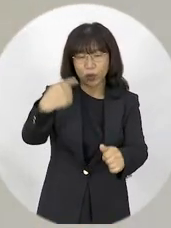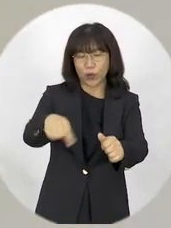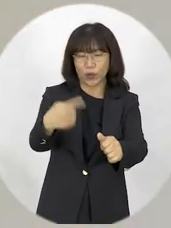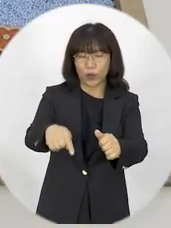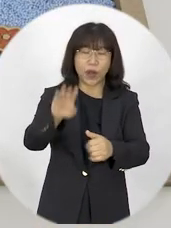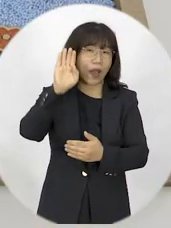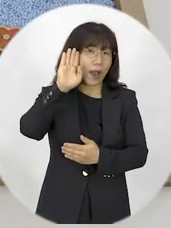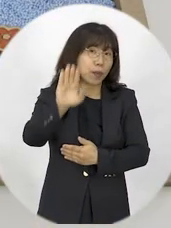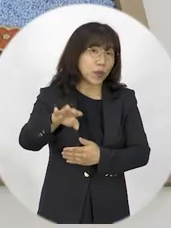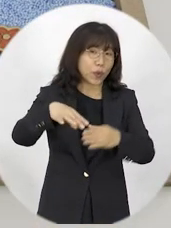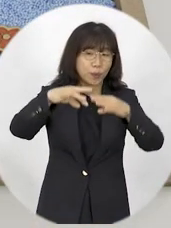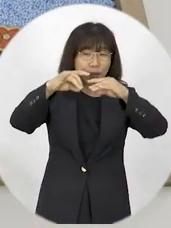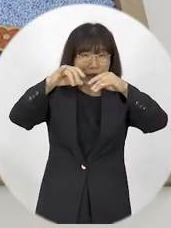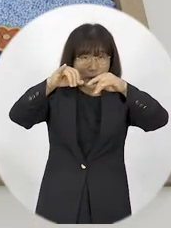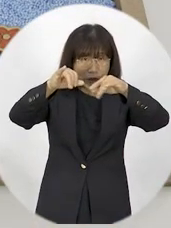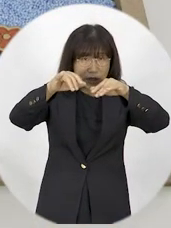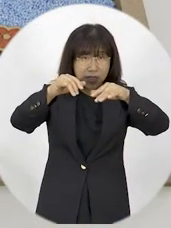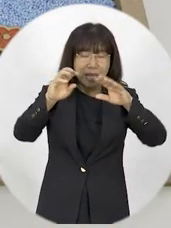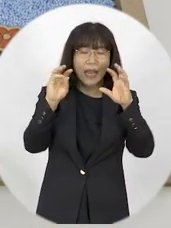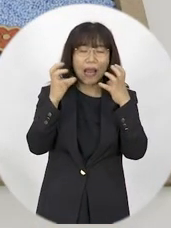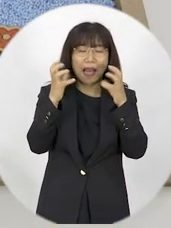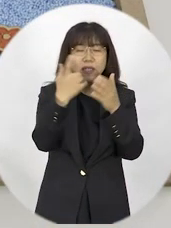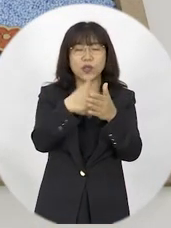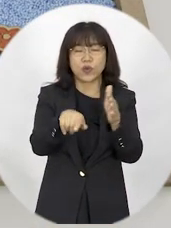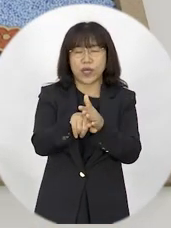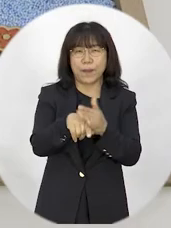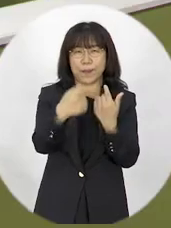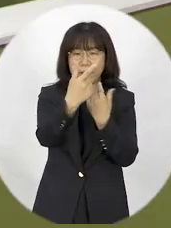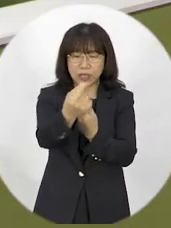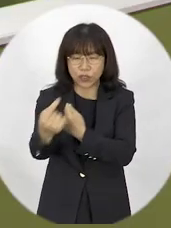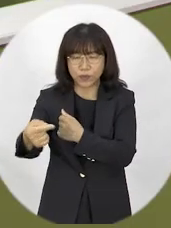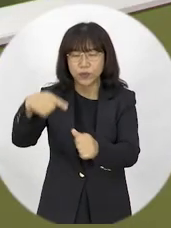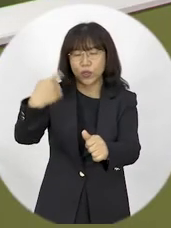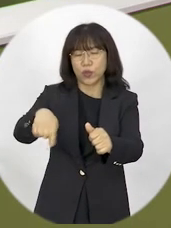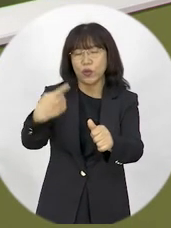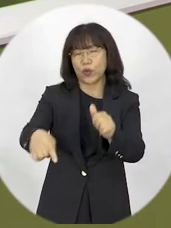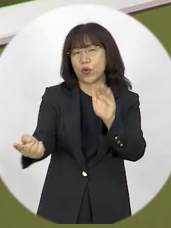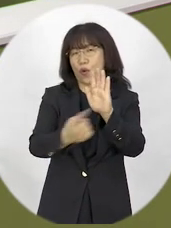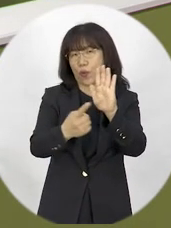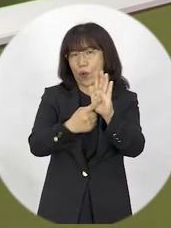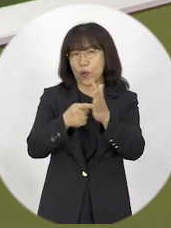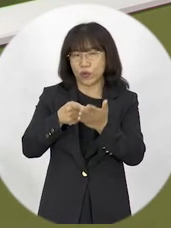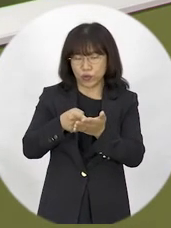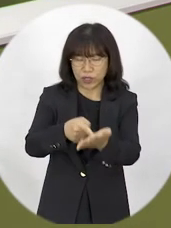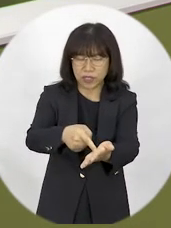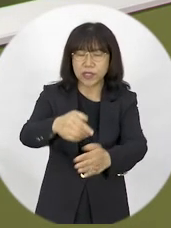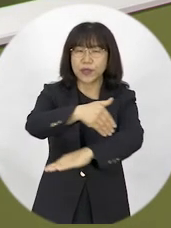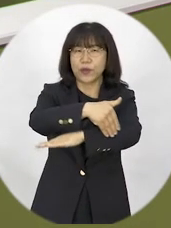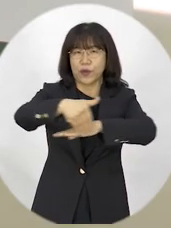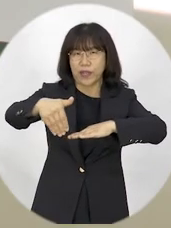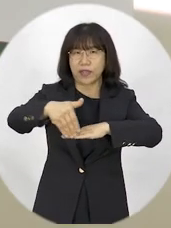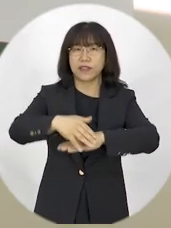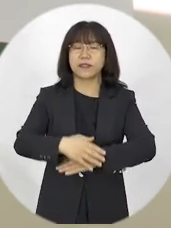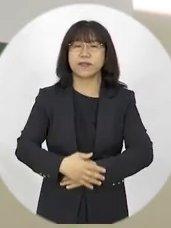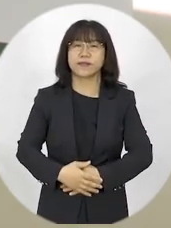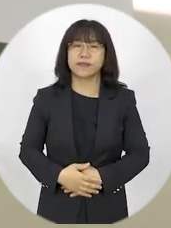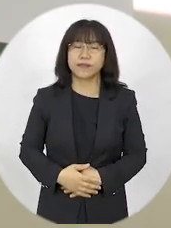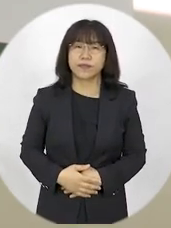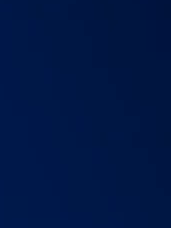강서구는 앞으로도 미세먼지와 관련해 지역 내 어린이들을 위한 맞춤형 교육 및 홍보를 추진한다는 방침입니다.